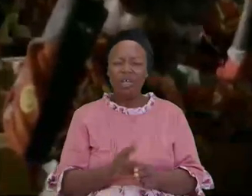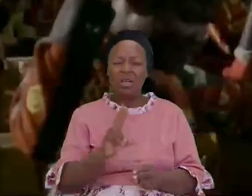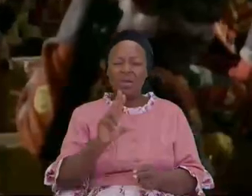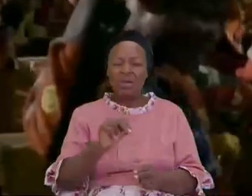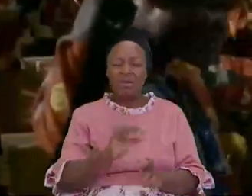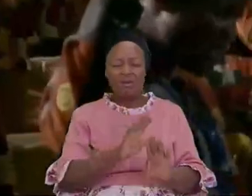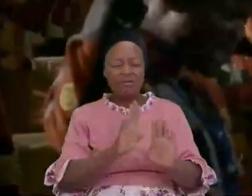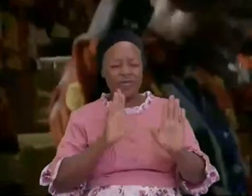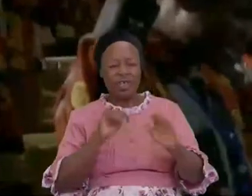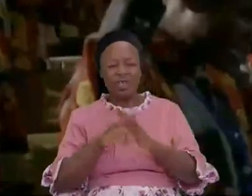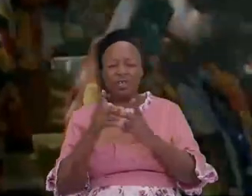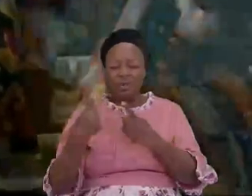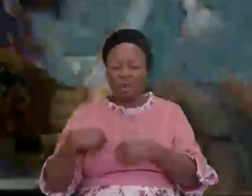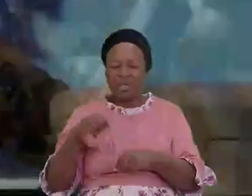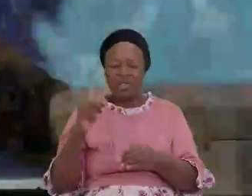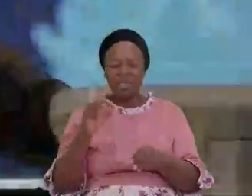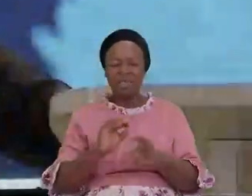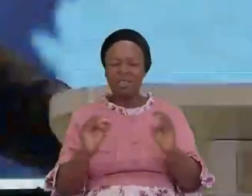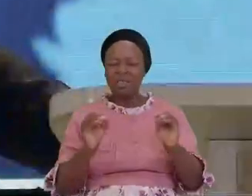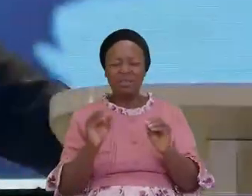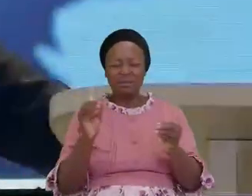Plus de crainte dans ton cœur.